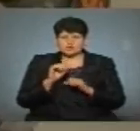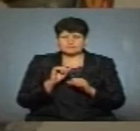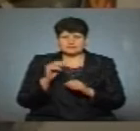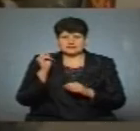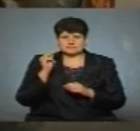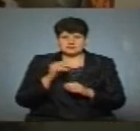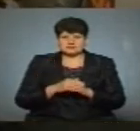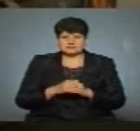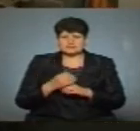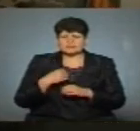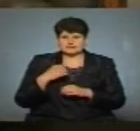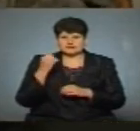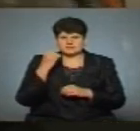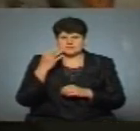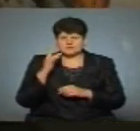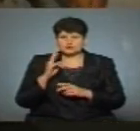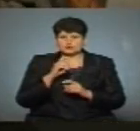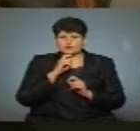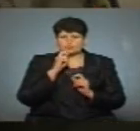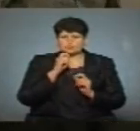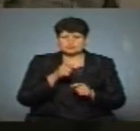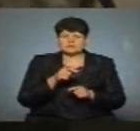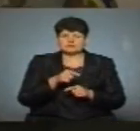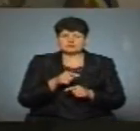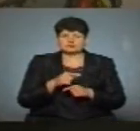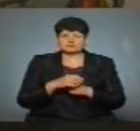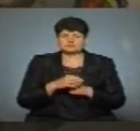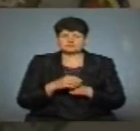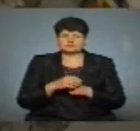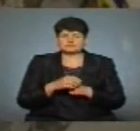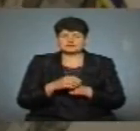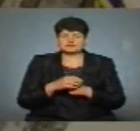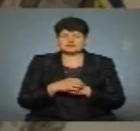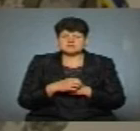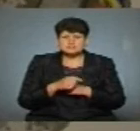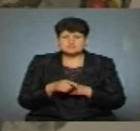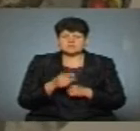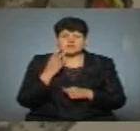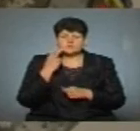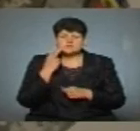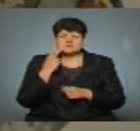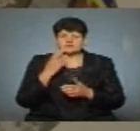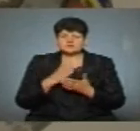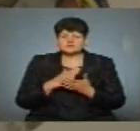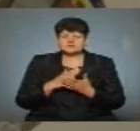навчаннях. Не пам'ятаю, хто подарував командиру дивізіону, але вона постійно перебуває